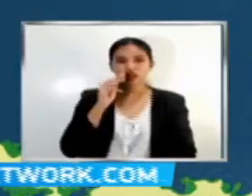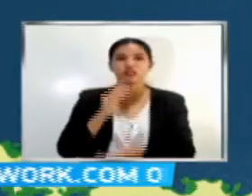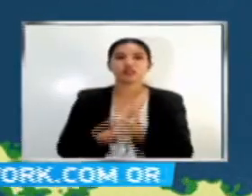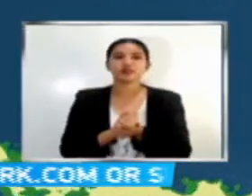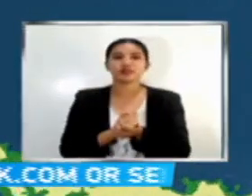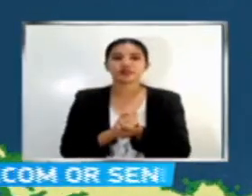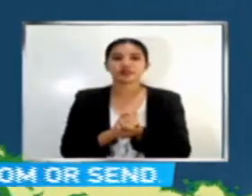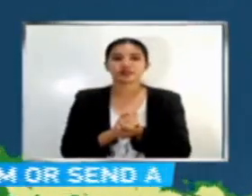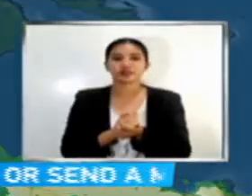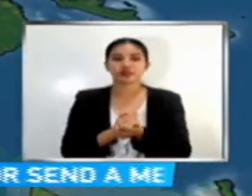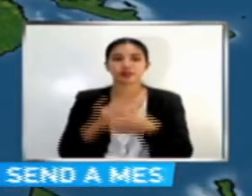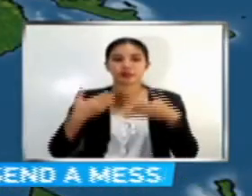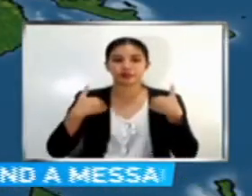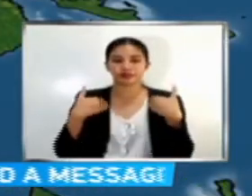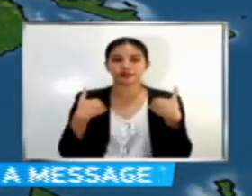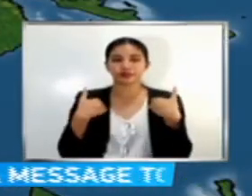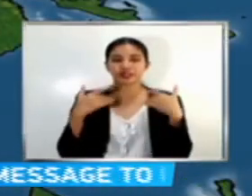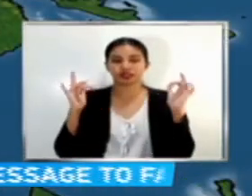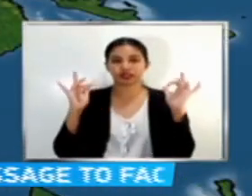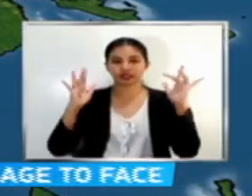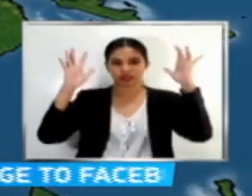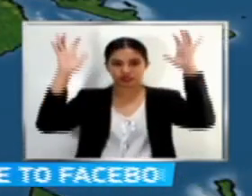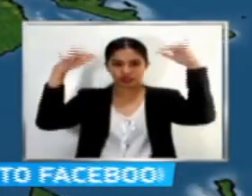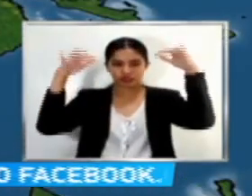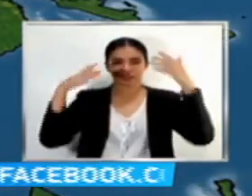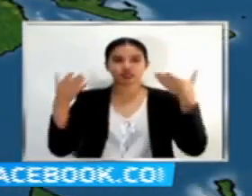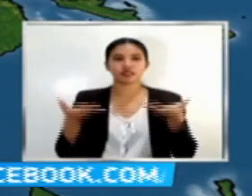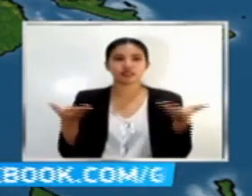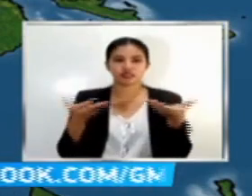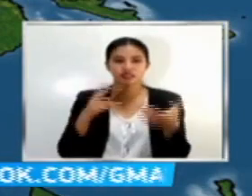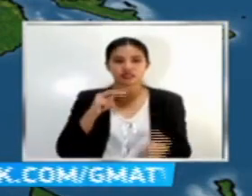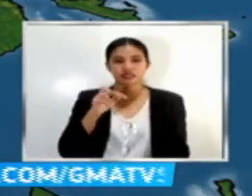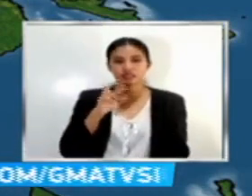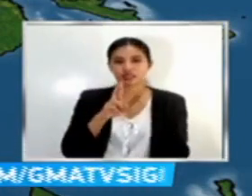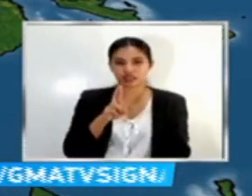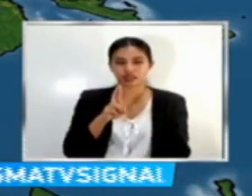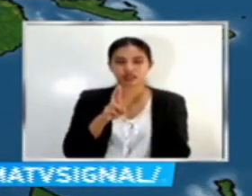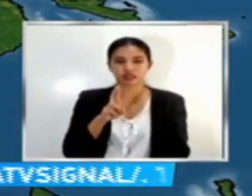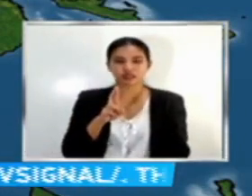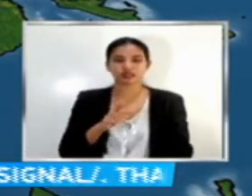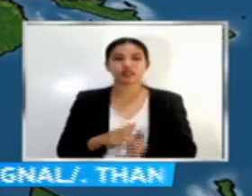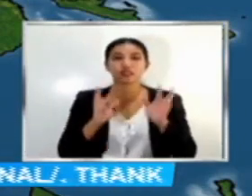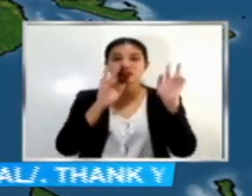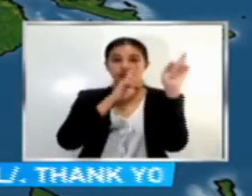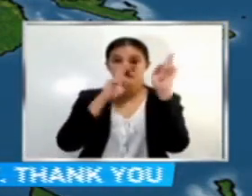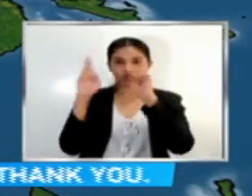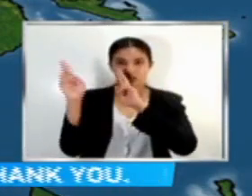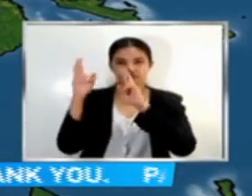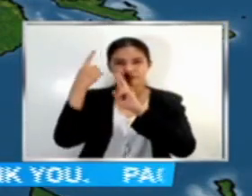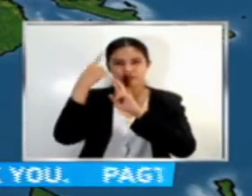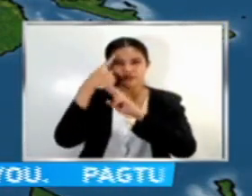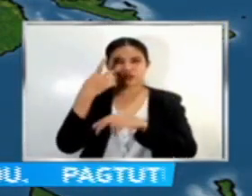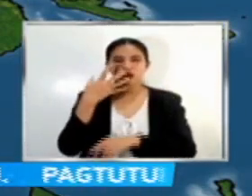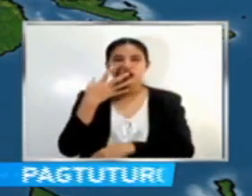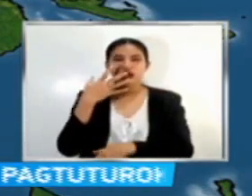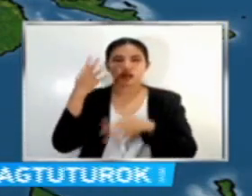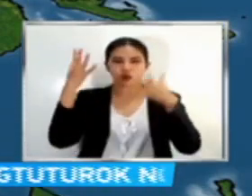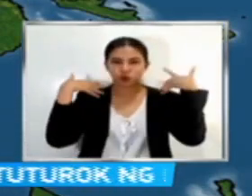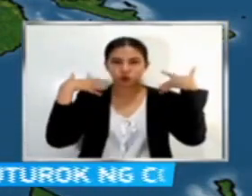Mababa naman ang tsansa ng ulan dito po naman sa Metro Manila. Kaya maging I am ready din sa maalinsangang panahon